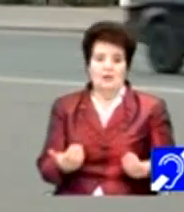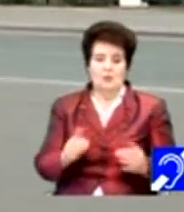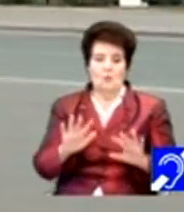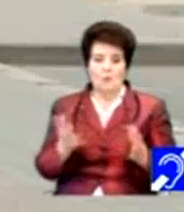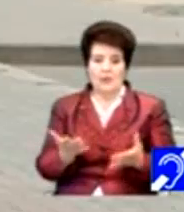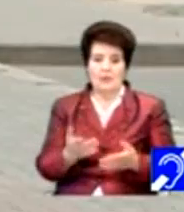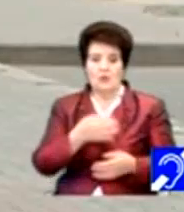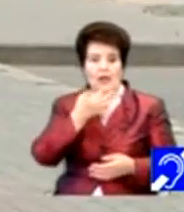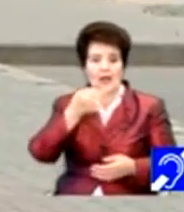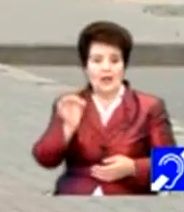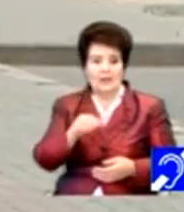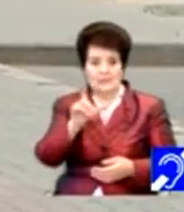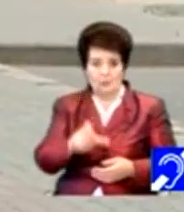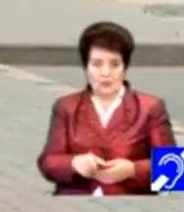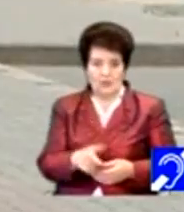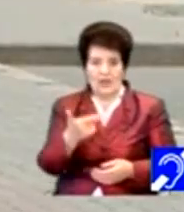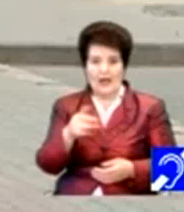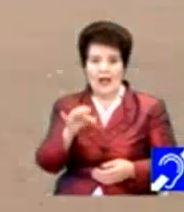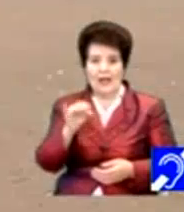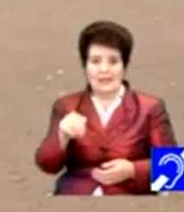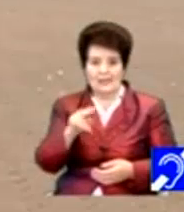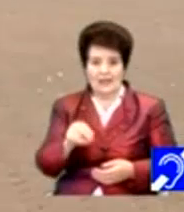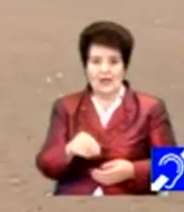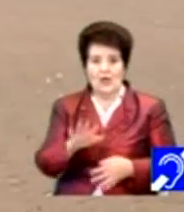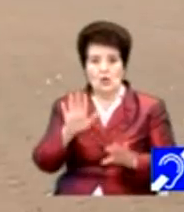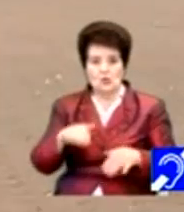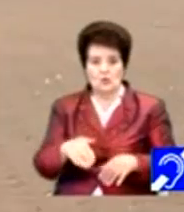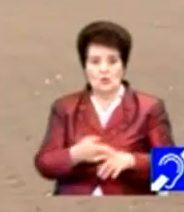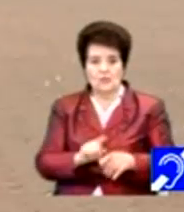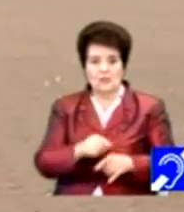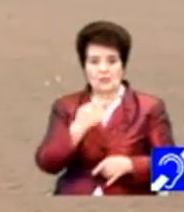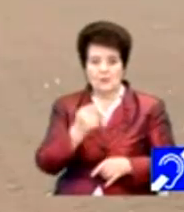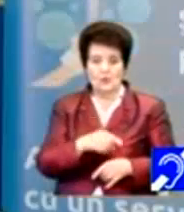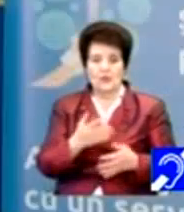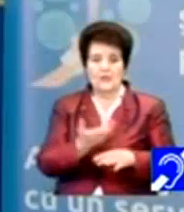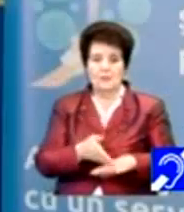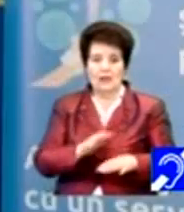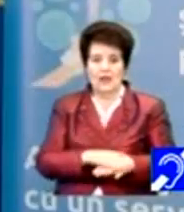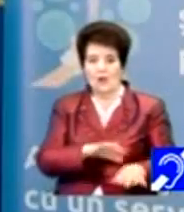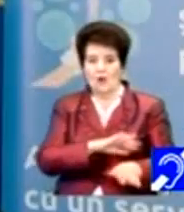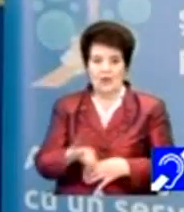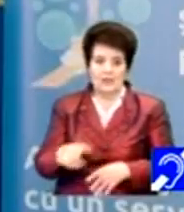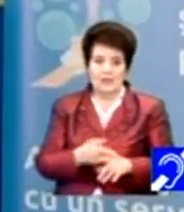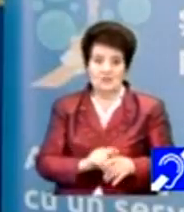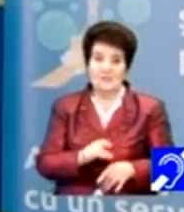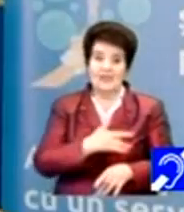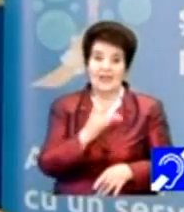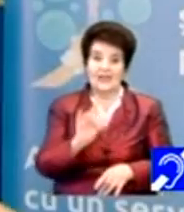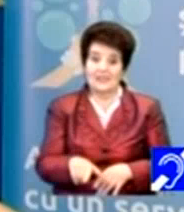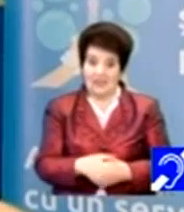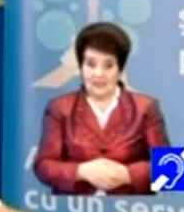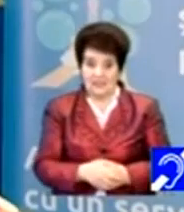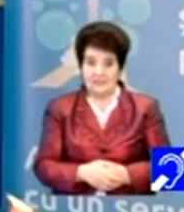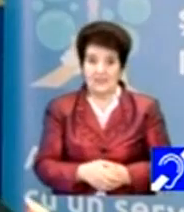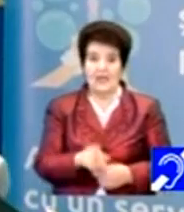care responsabilii au dat garda jos pentru că au crezut că cel mai greu deja a trecut. Aceste restricții deja o parte